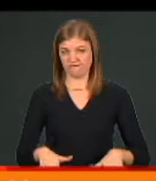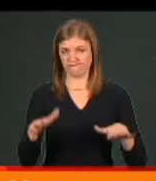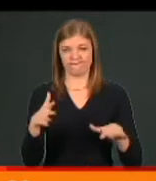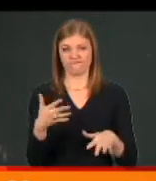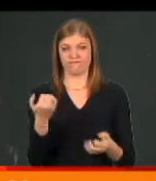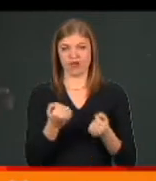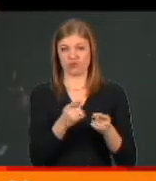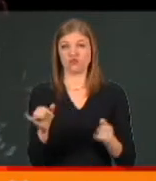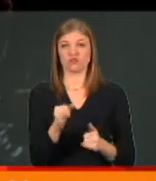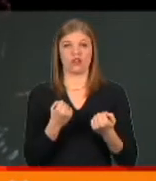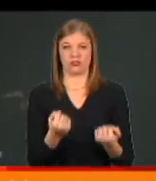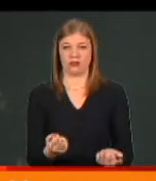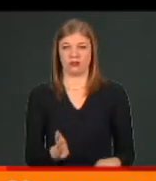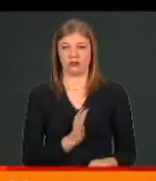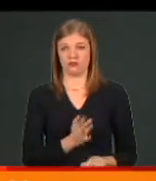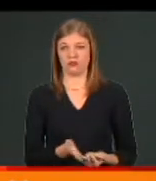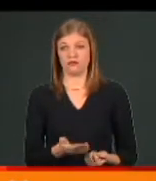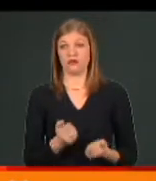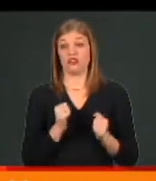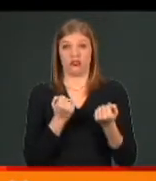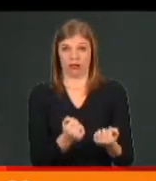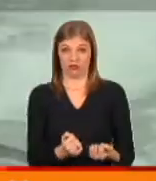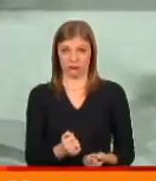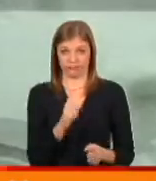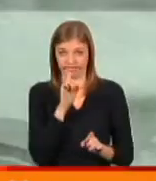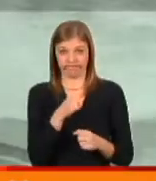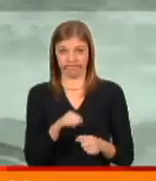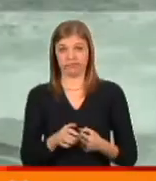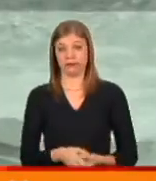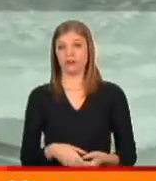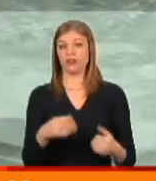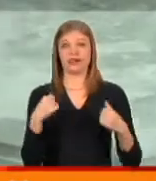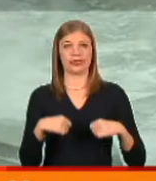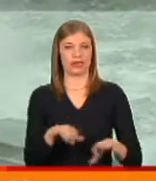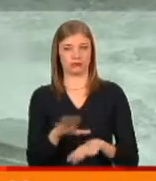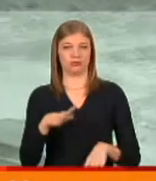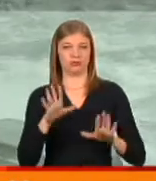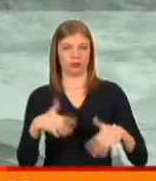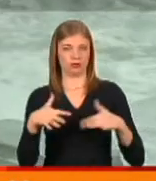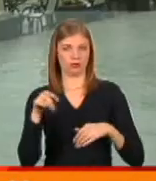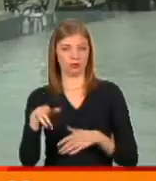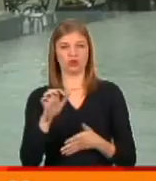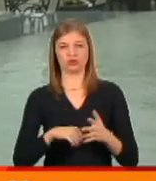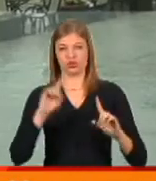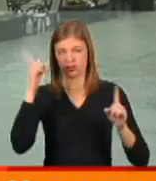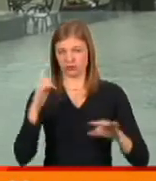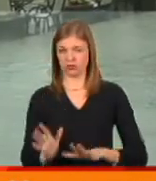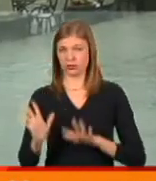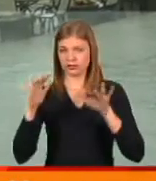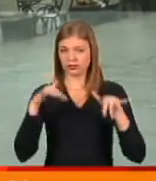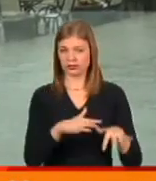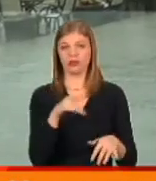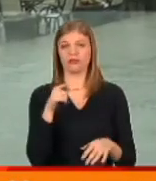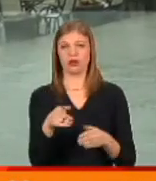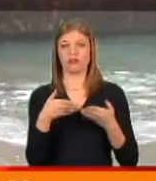машини, тому куди їхати? Їхати, звісно, нікуди. Неспокійно було й на морі. Через величезні хвилі